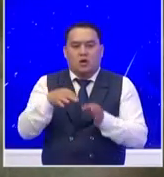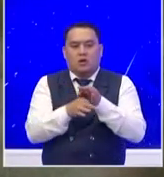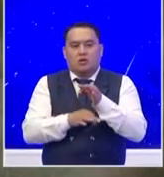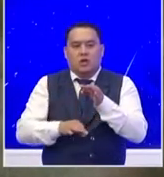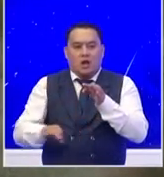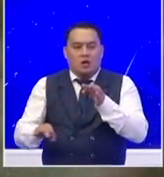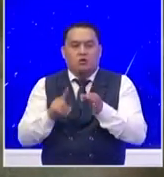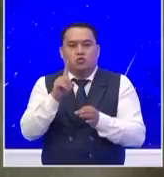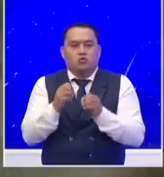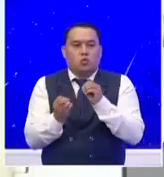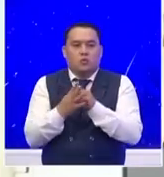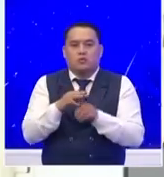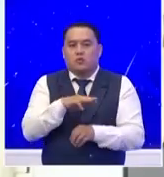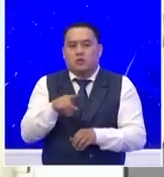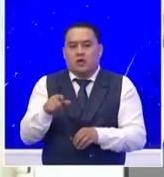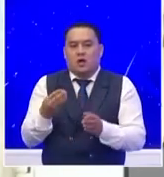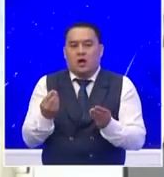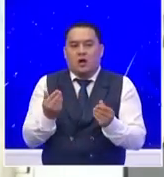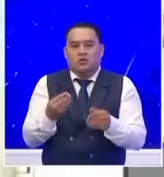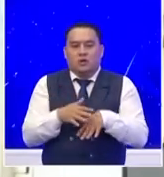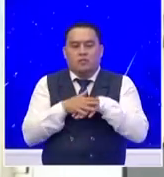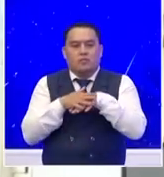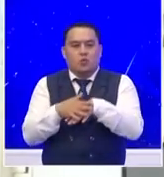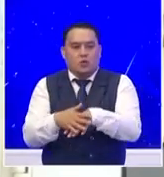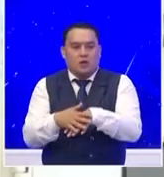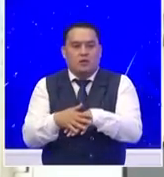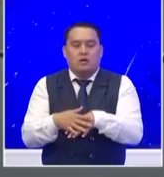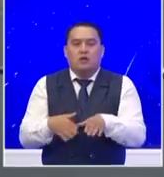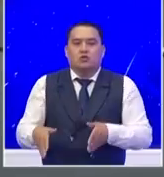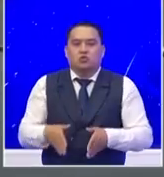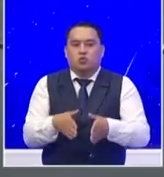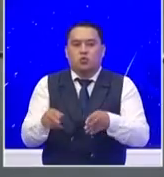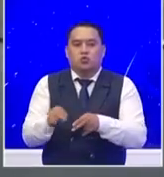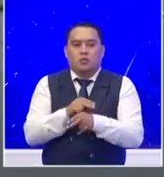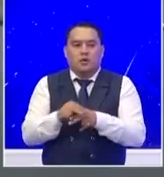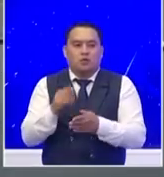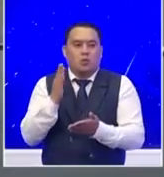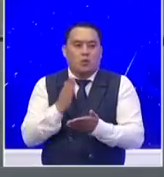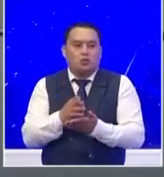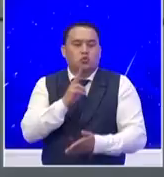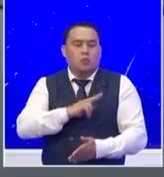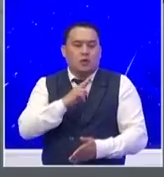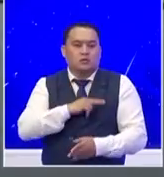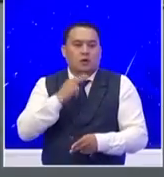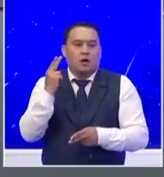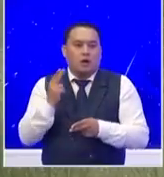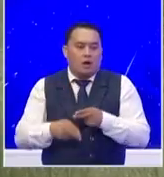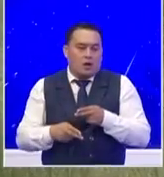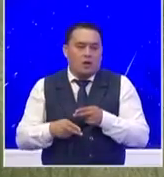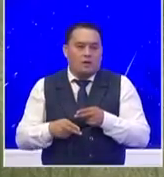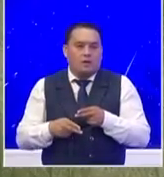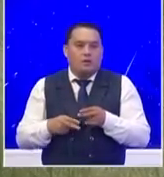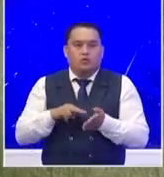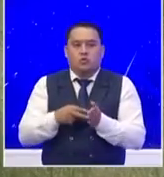тартуға 115 миллион теңге бөлінген. Жобалар қатарында автожолды жаңартуда бар. Бұл жұмыстардың аяқталу мерзімі